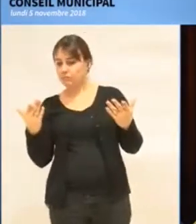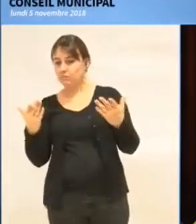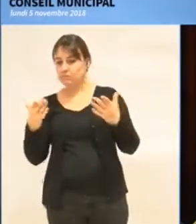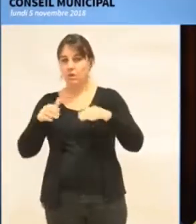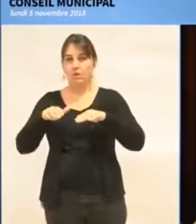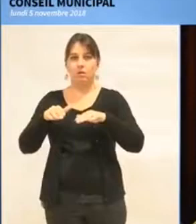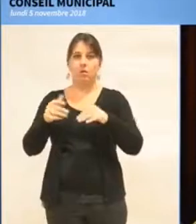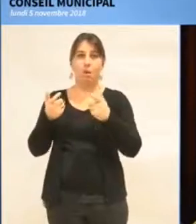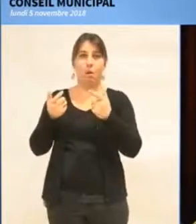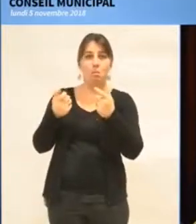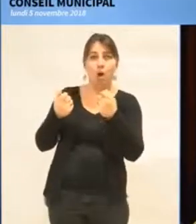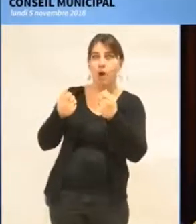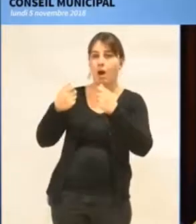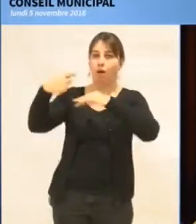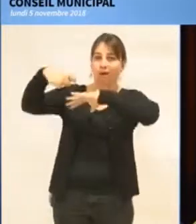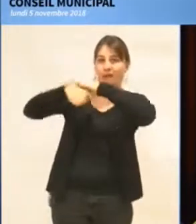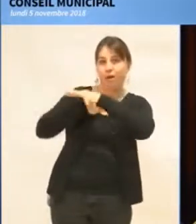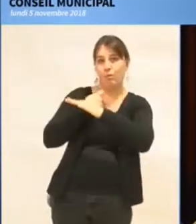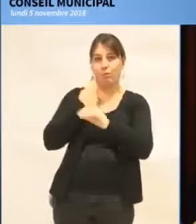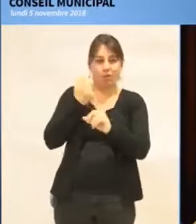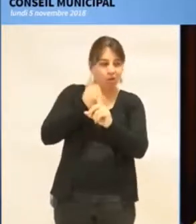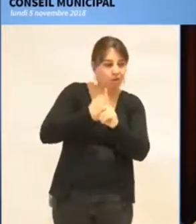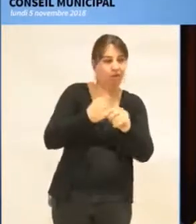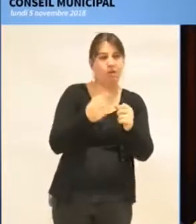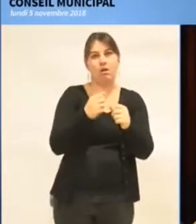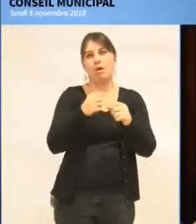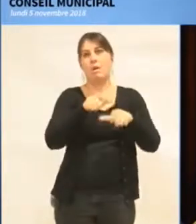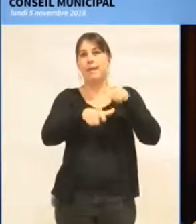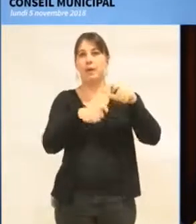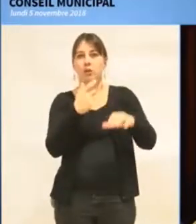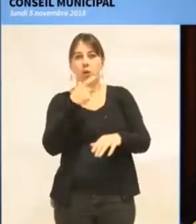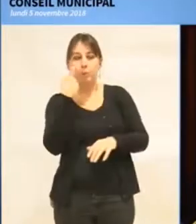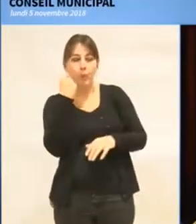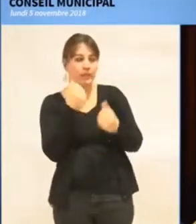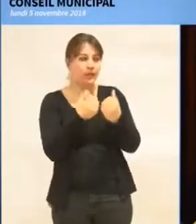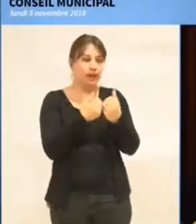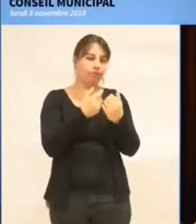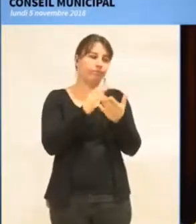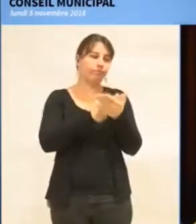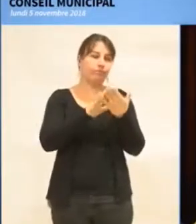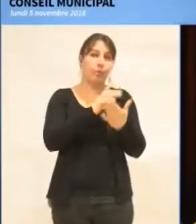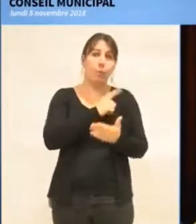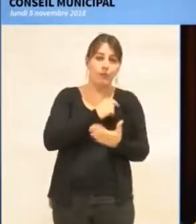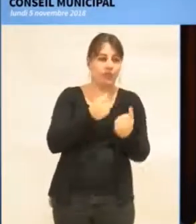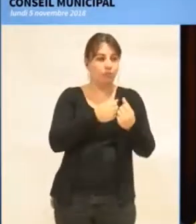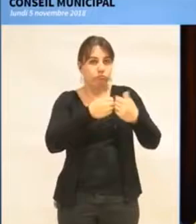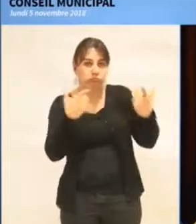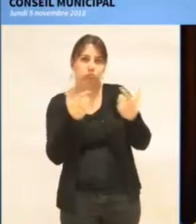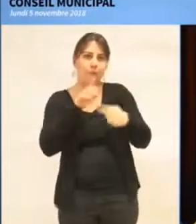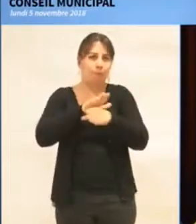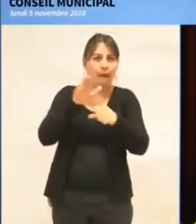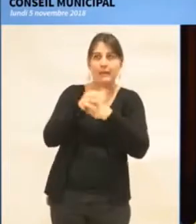moyens dédiés à cette lutte-là sont totalement, ou ont été totalement insuffisants.